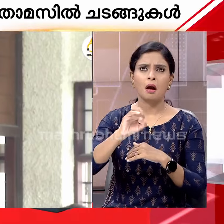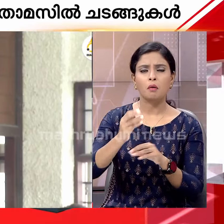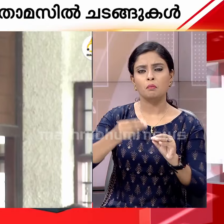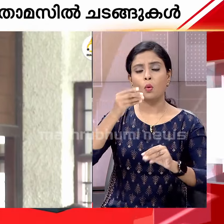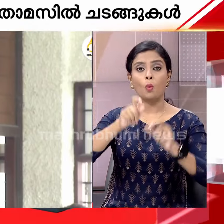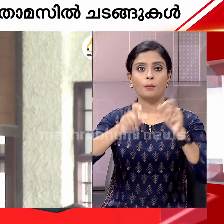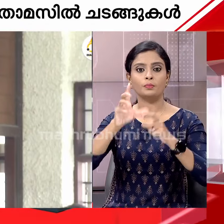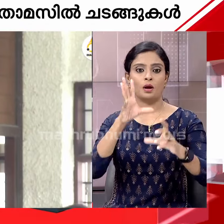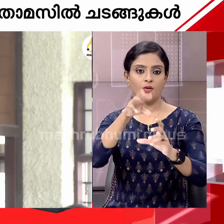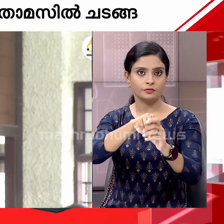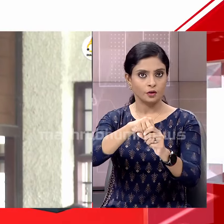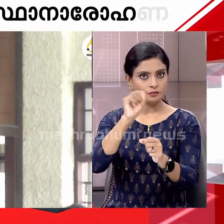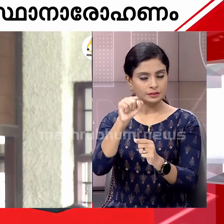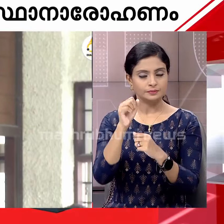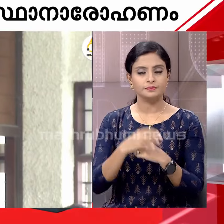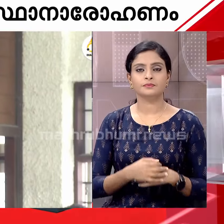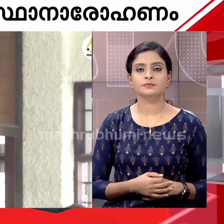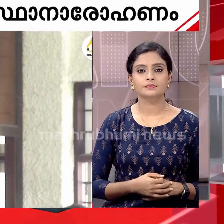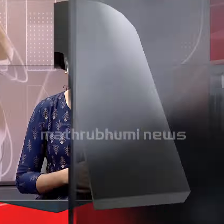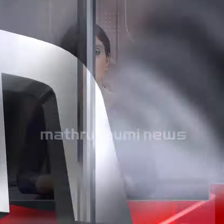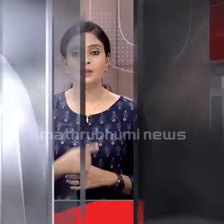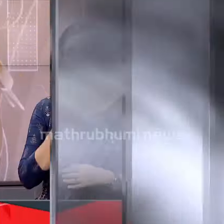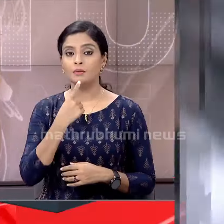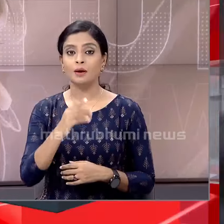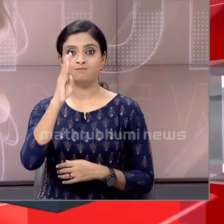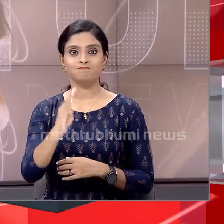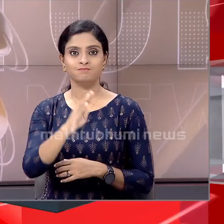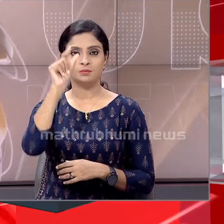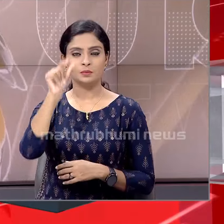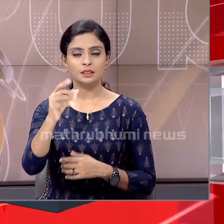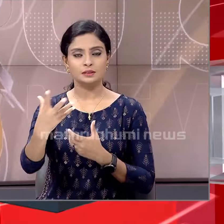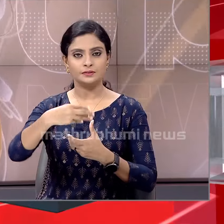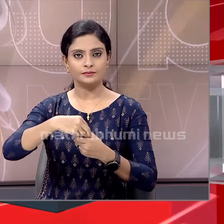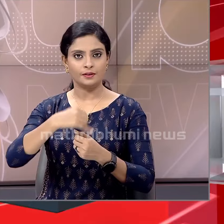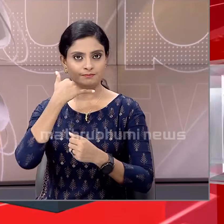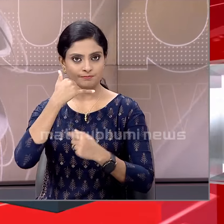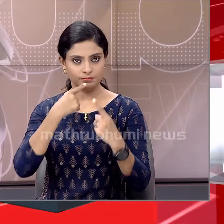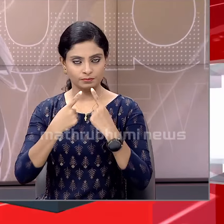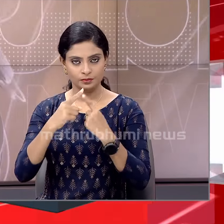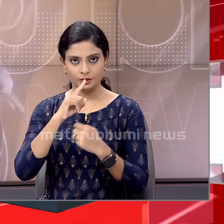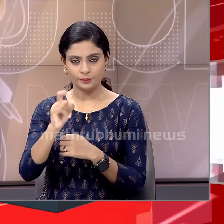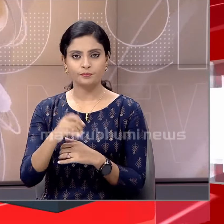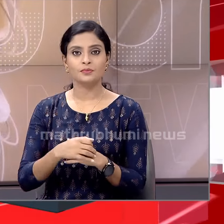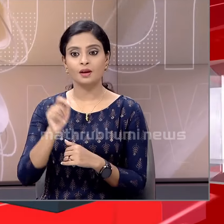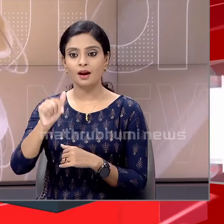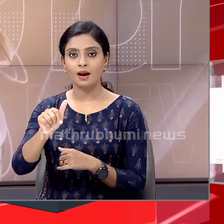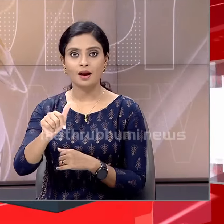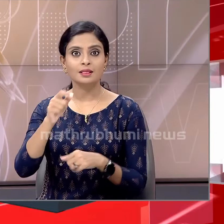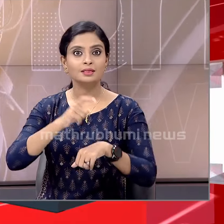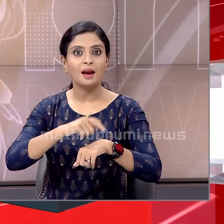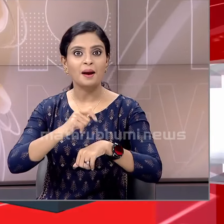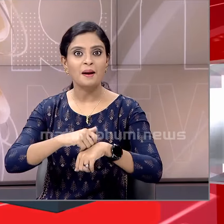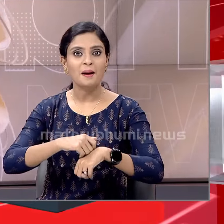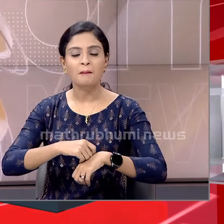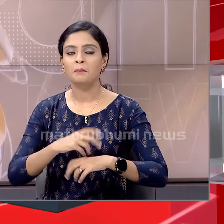ചടങ്ങിലേക്ക് കടക്കാൻ പോവുകയാണ് ഇപ്പോൾ ഫാദർ പോൾ തേലക്കാട്ട് നമ്മോടൊപ്പം ചേരുന്നുണ്ട്. ഫാദർ, സഭയെ സംബന്ധിച്ചോളം ധന്യമായ ഒരു മുഹൂർത്തത്തിലേക്കുള്ള